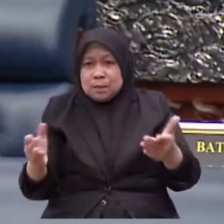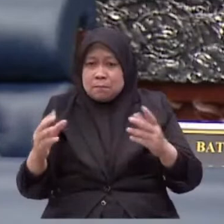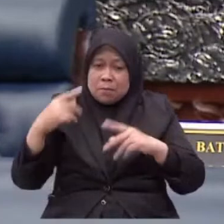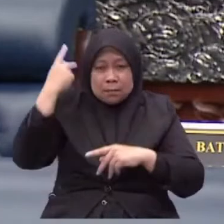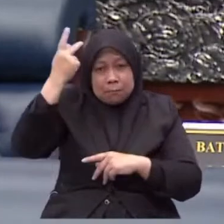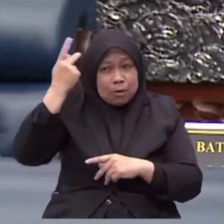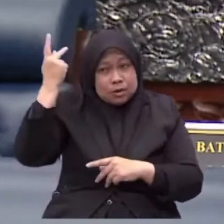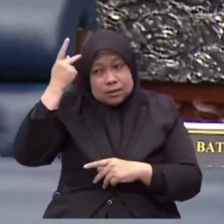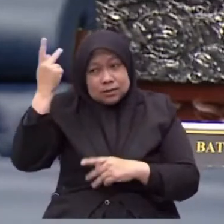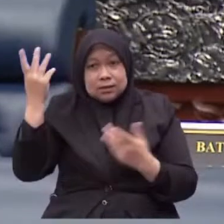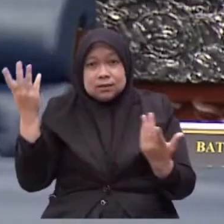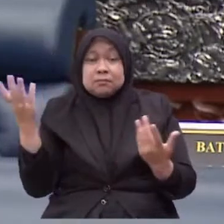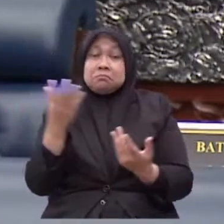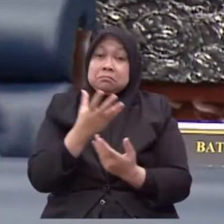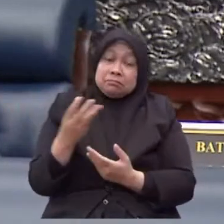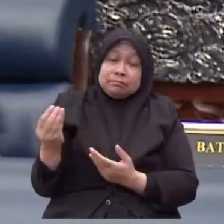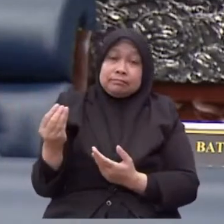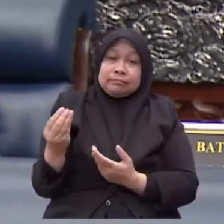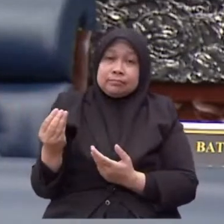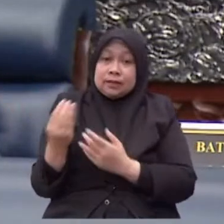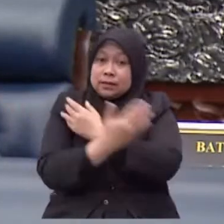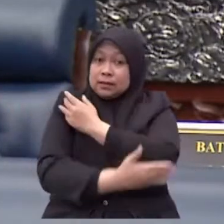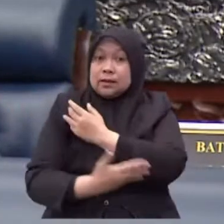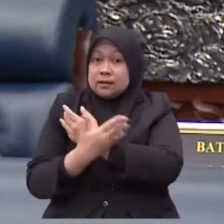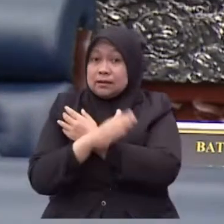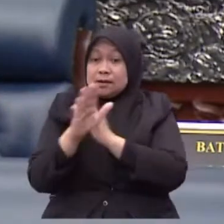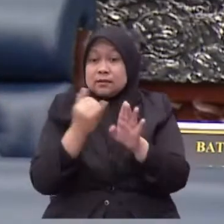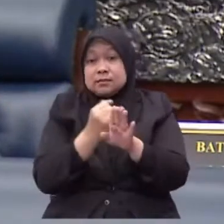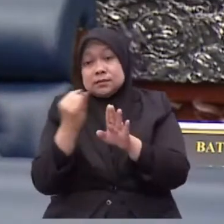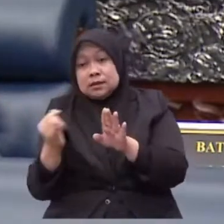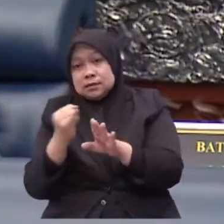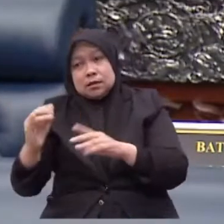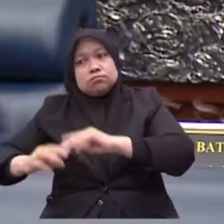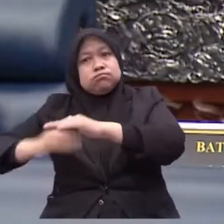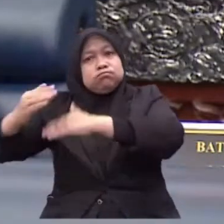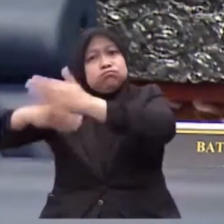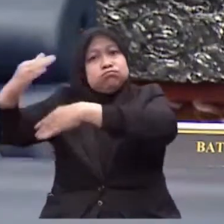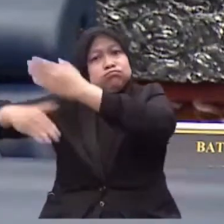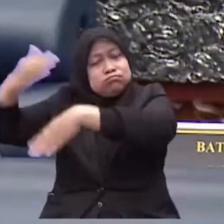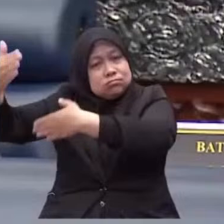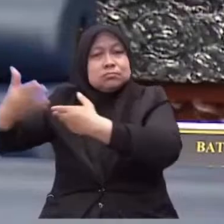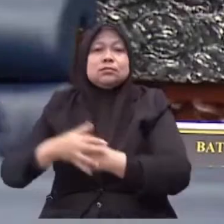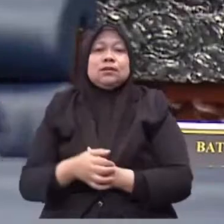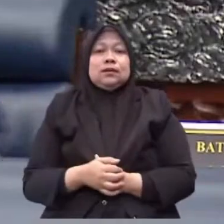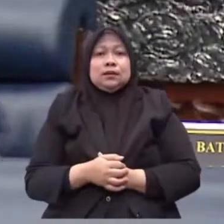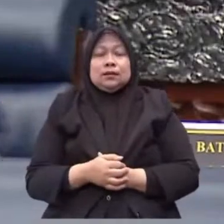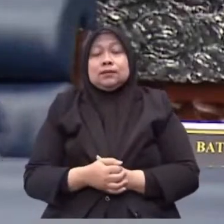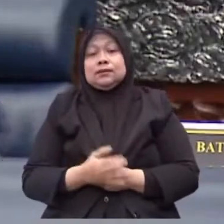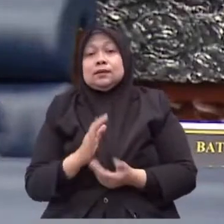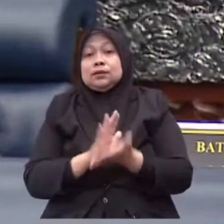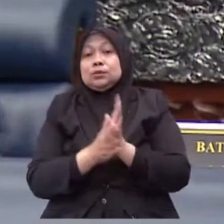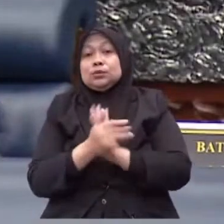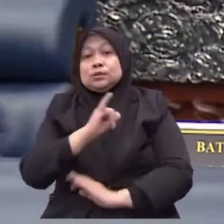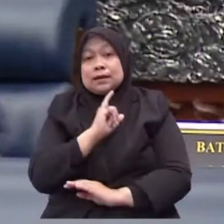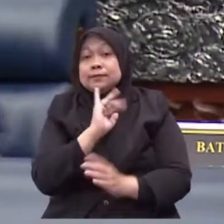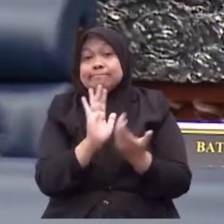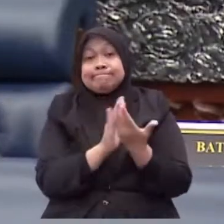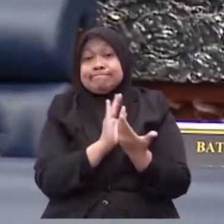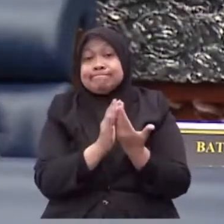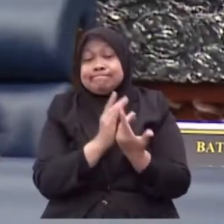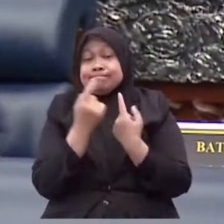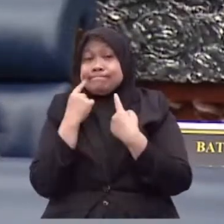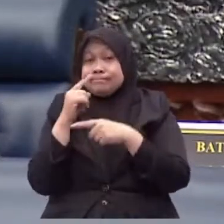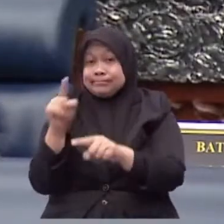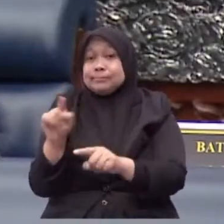berpolitik dan negara-negara Jiwan kita telah maju ke hadapan Oke untuk saya senang